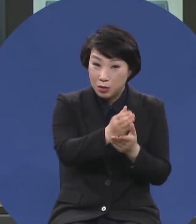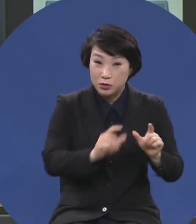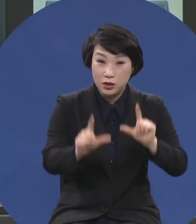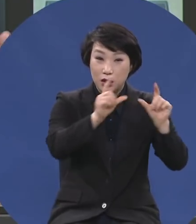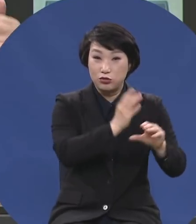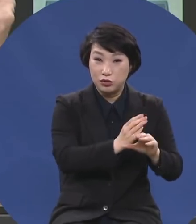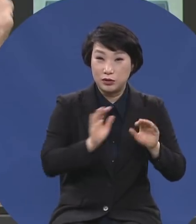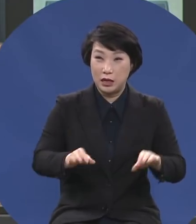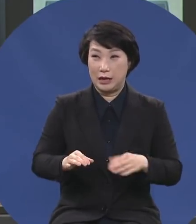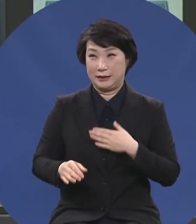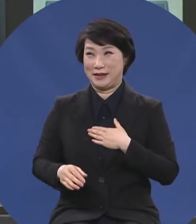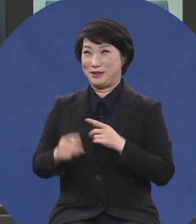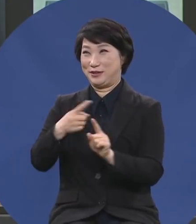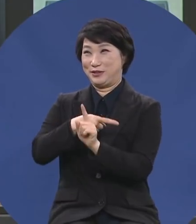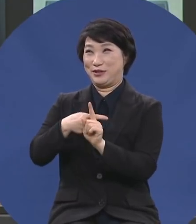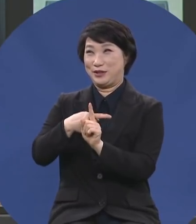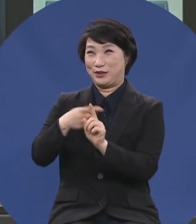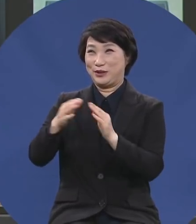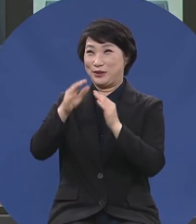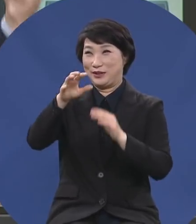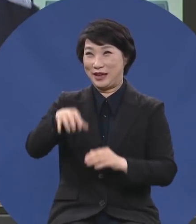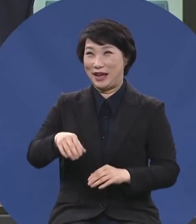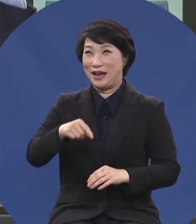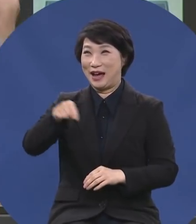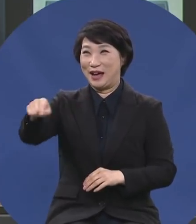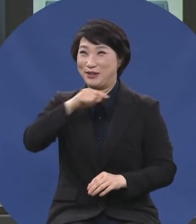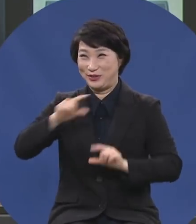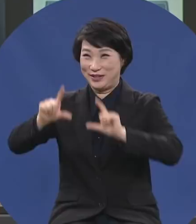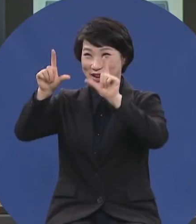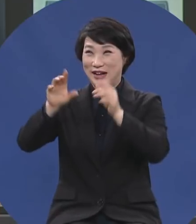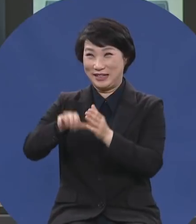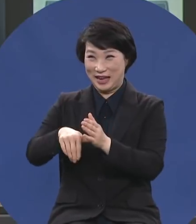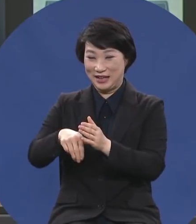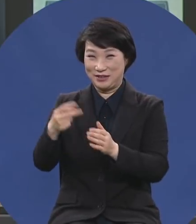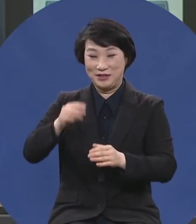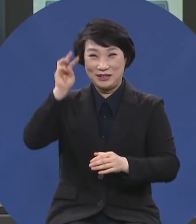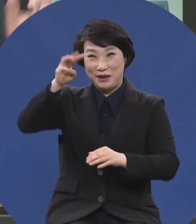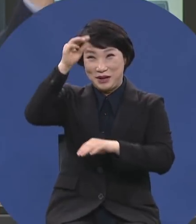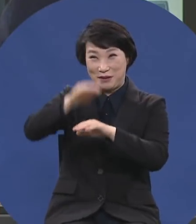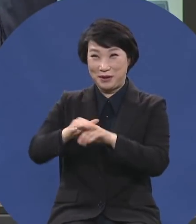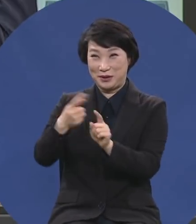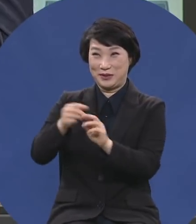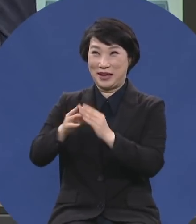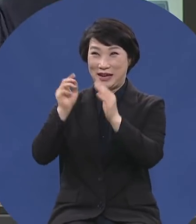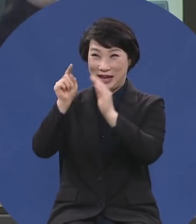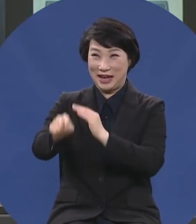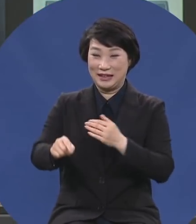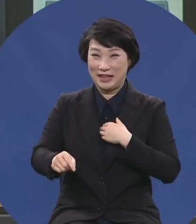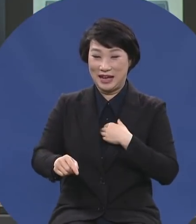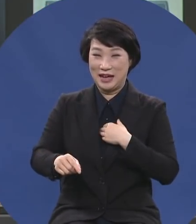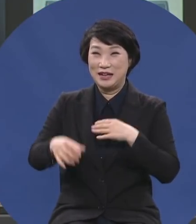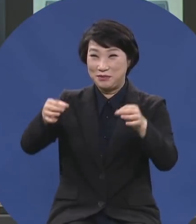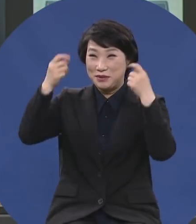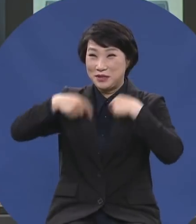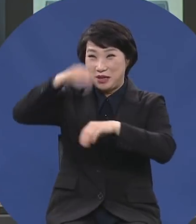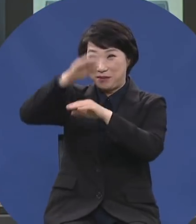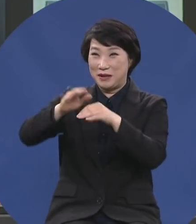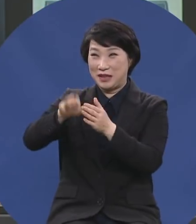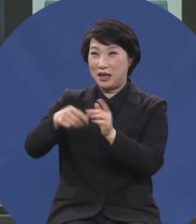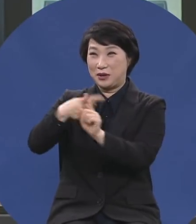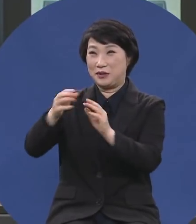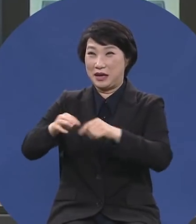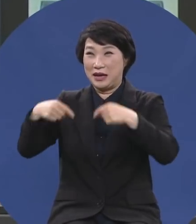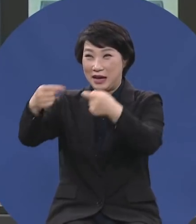나는 주일날 교회 가니까, 3일 예배 교회 가니까, 금요일차례 교회 가니까, 안